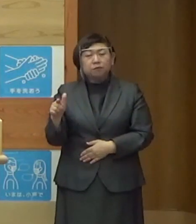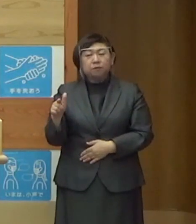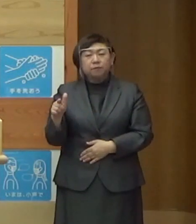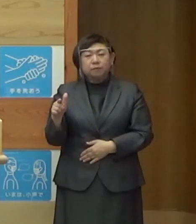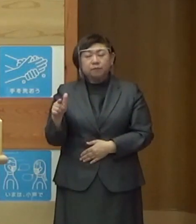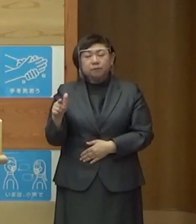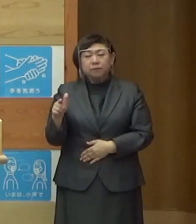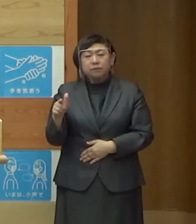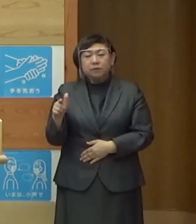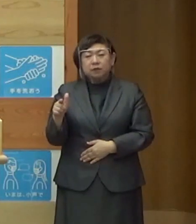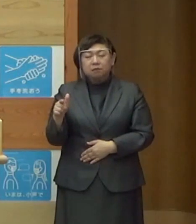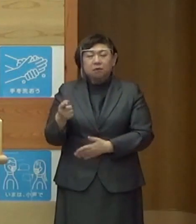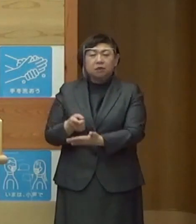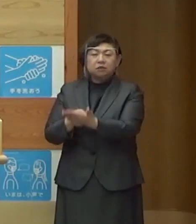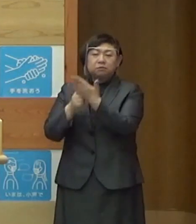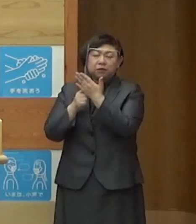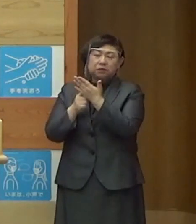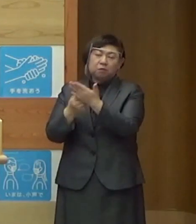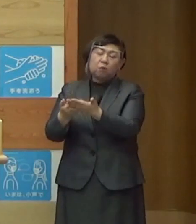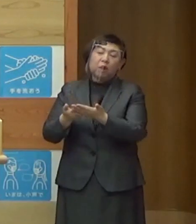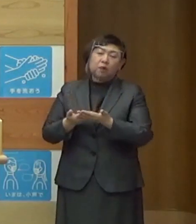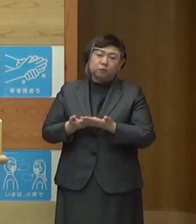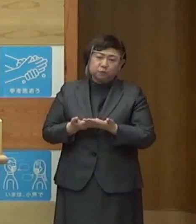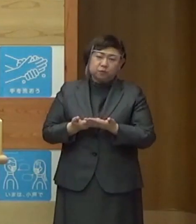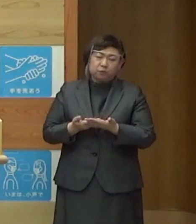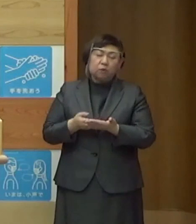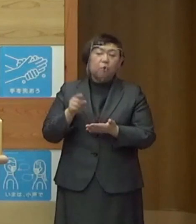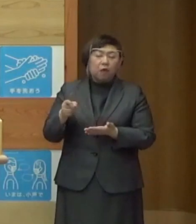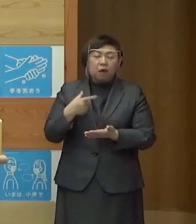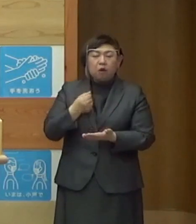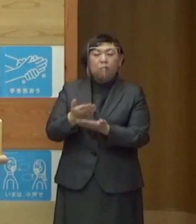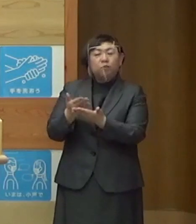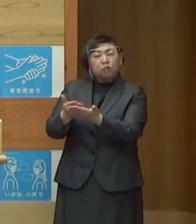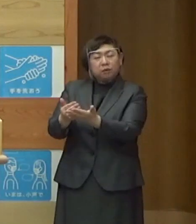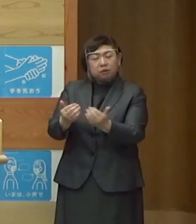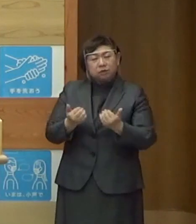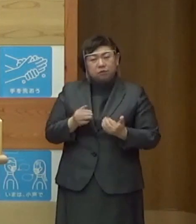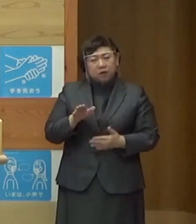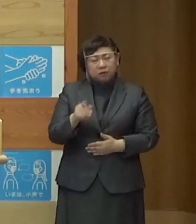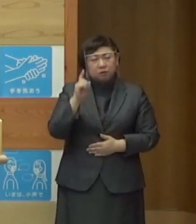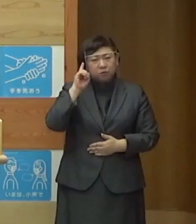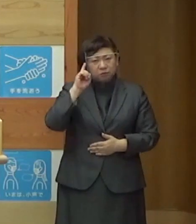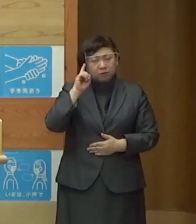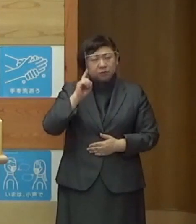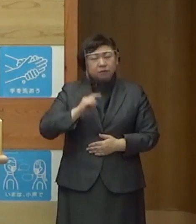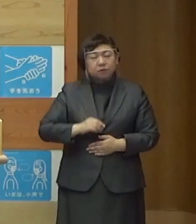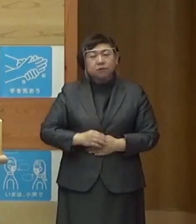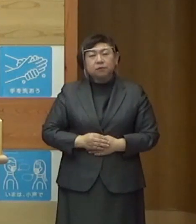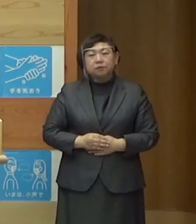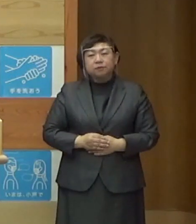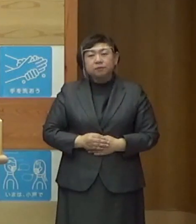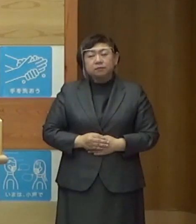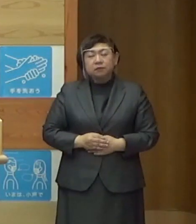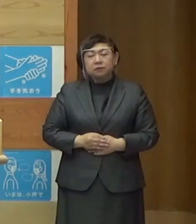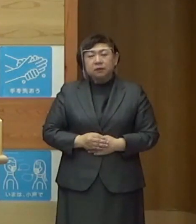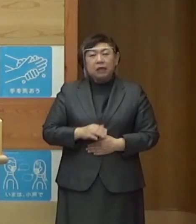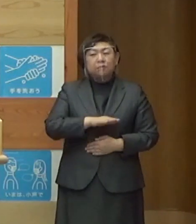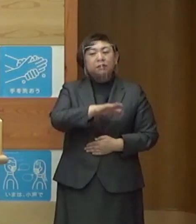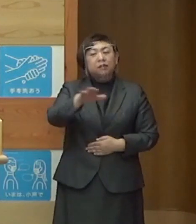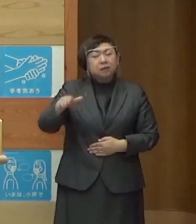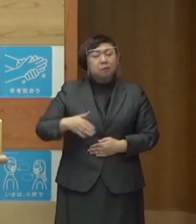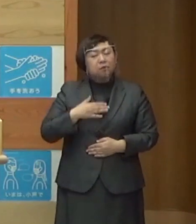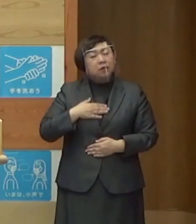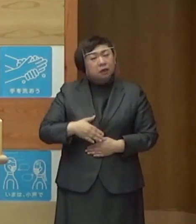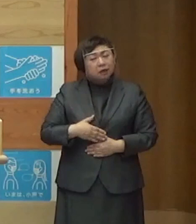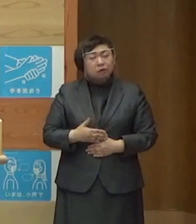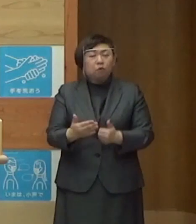を示してもらうということを求める必要があるかなと思ってます。皆様の大変なご